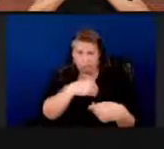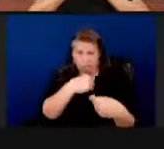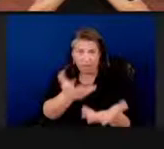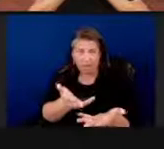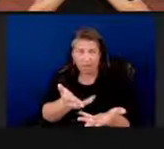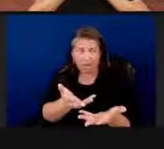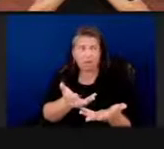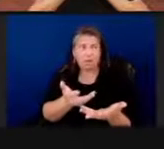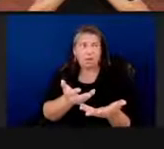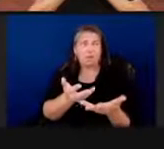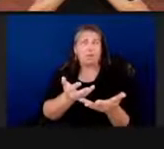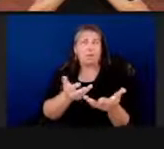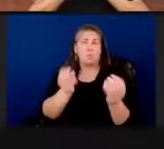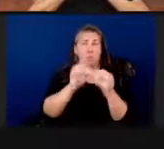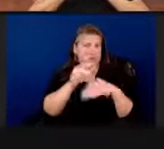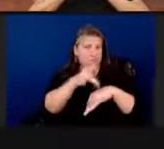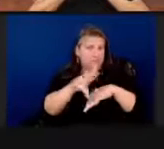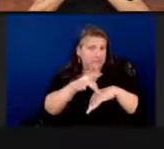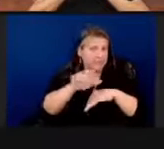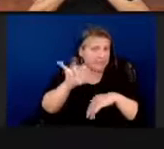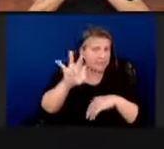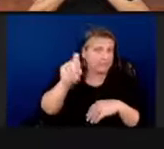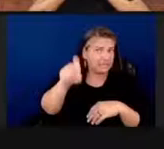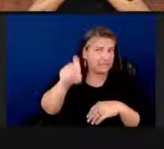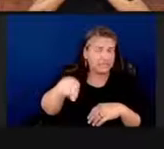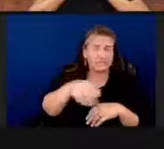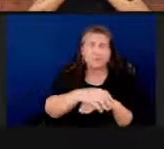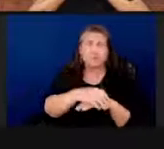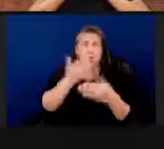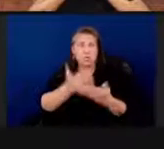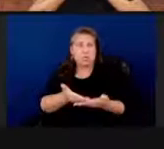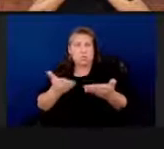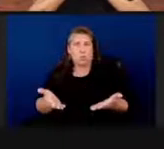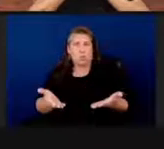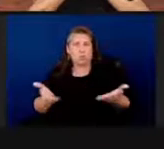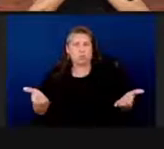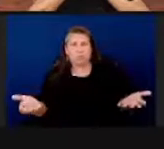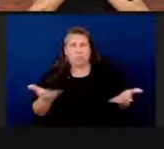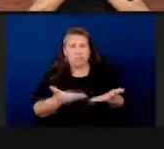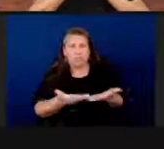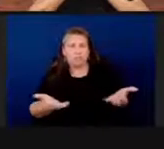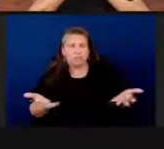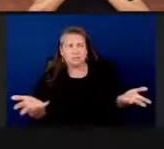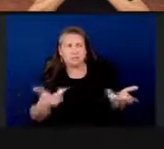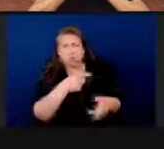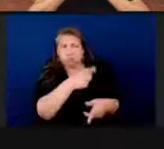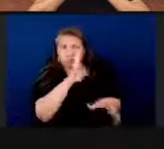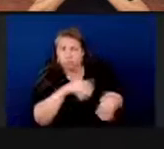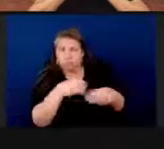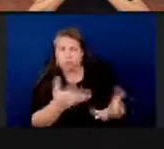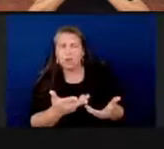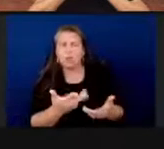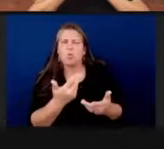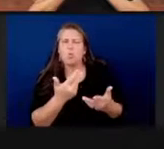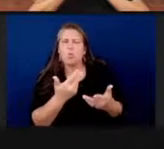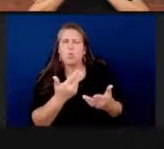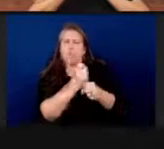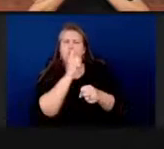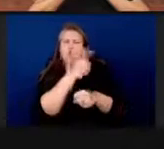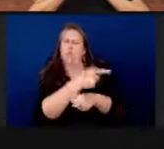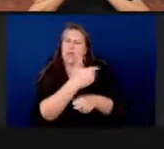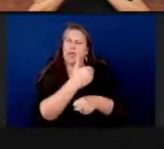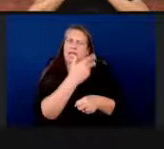أكانت المساحة لعقد اجتماعات أو الموارد الإضافية أو كل ما تحتاج إليه